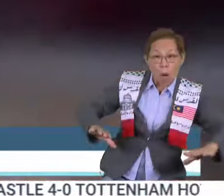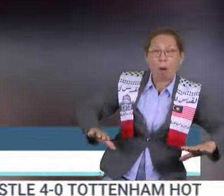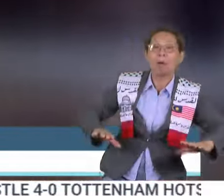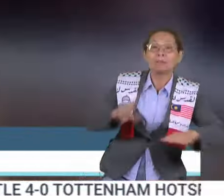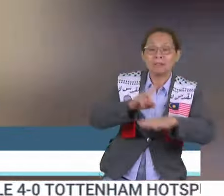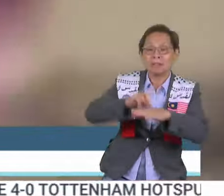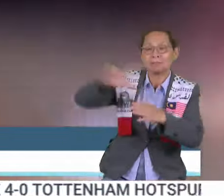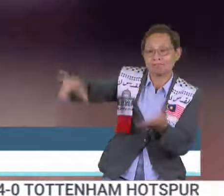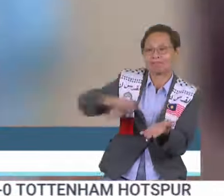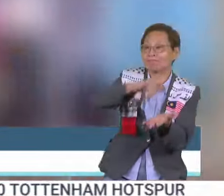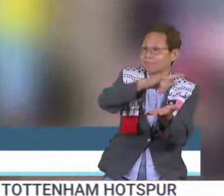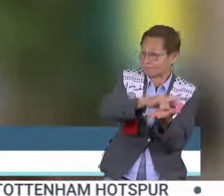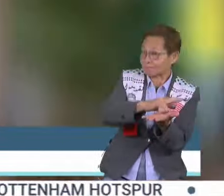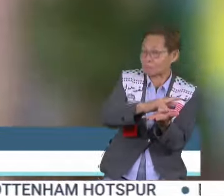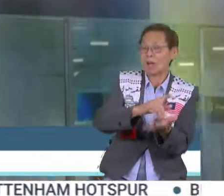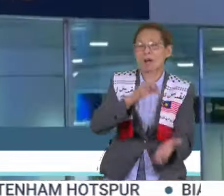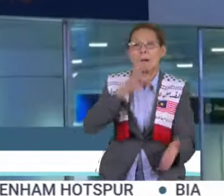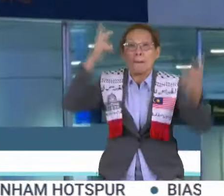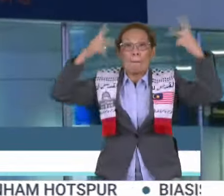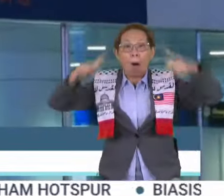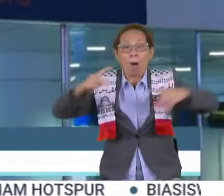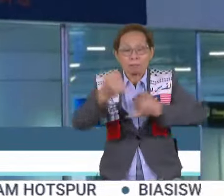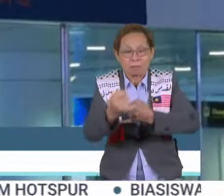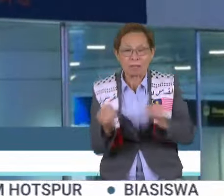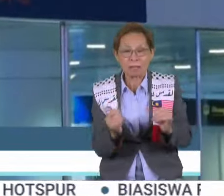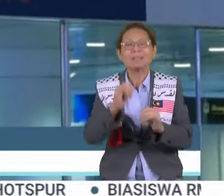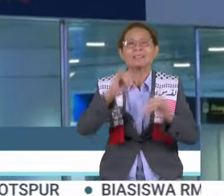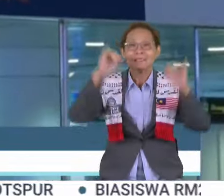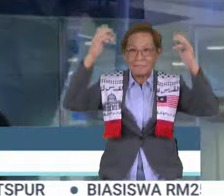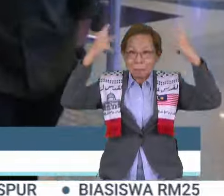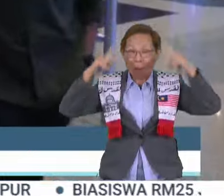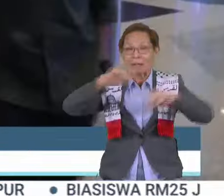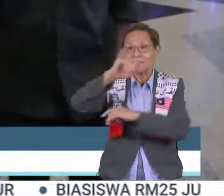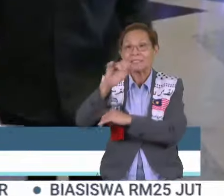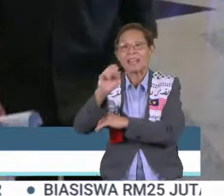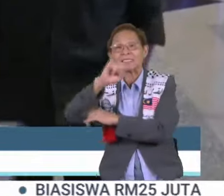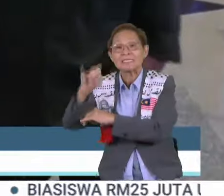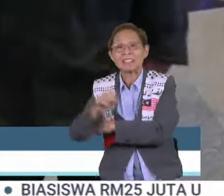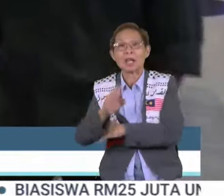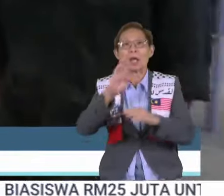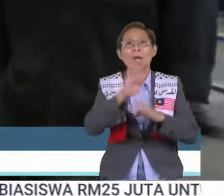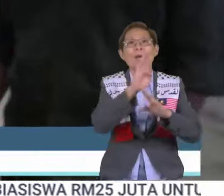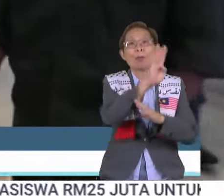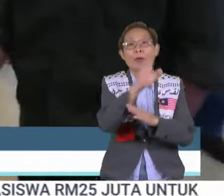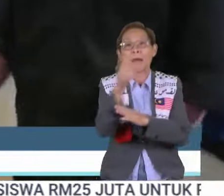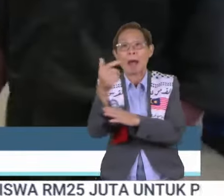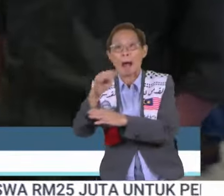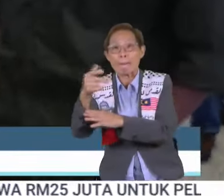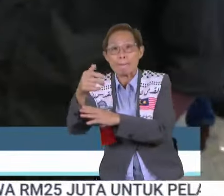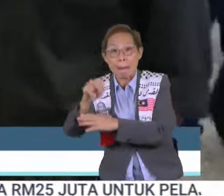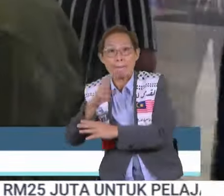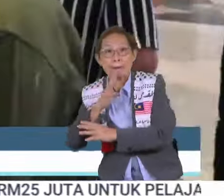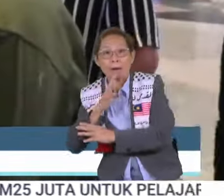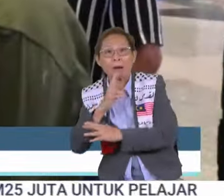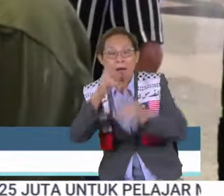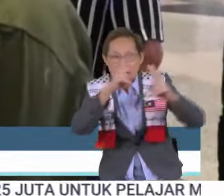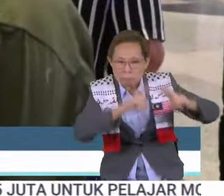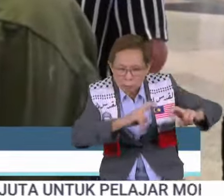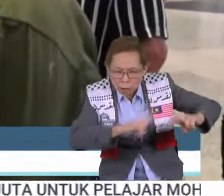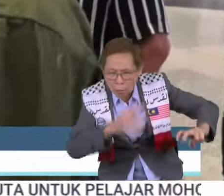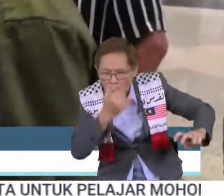di lapangan terbang. Tegas pengarah Jabatan Siasatan Jenayah JSJ Bukit Aman, Datuk Seri Muhammad Shuhaili Muhammad Zain, kajian itu